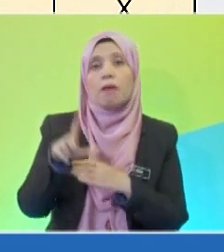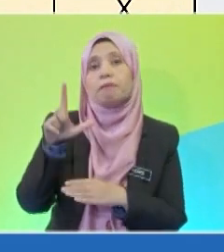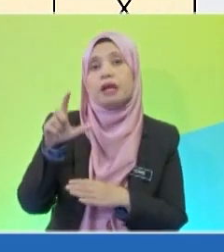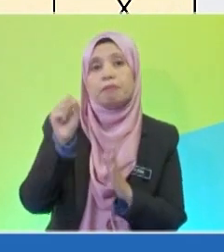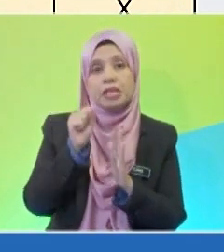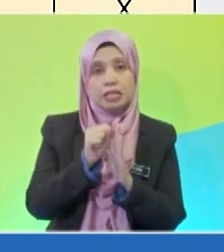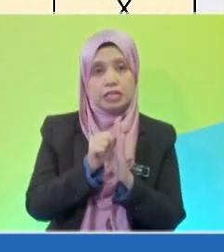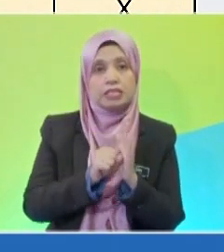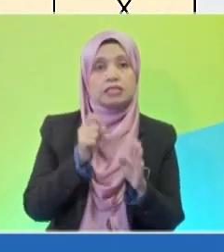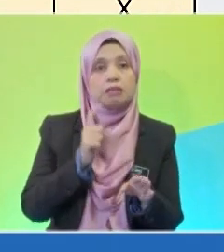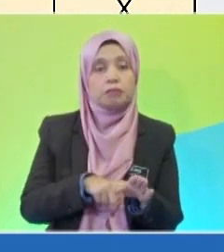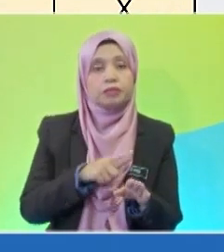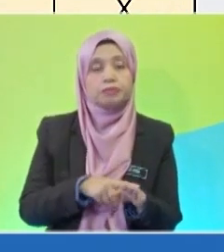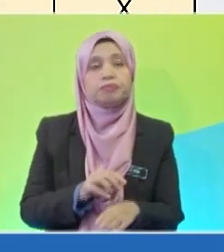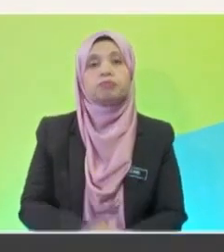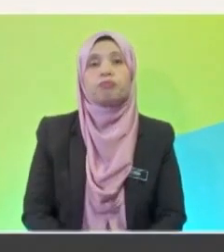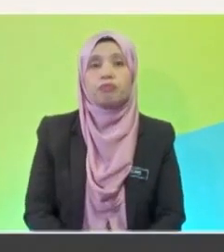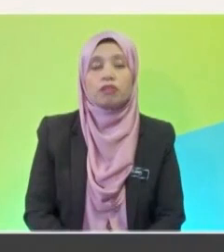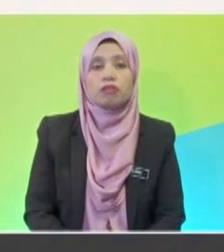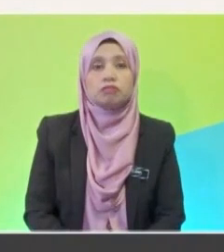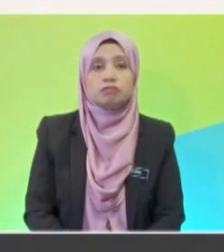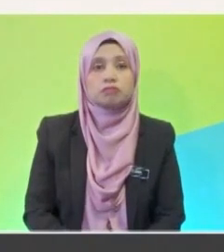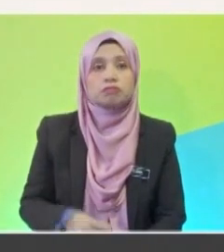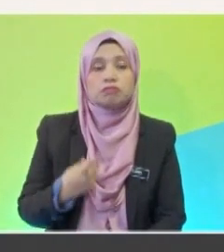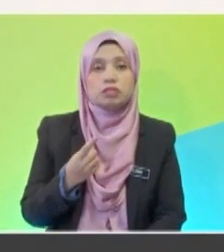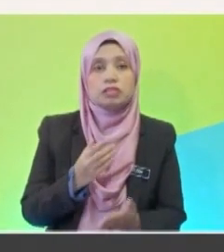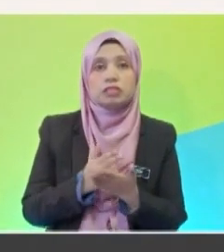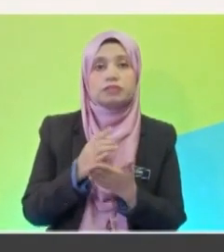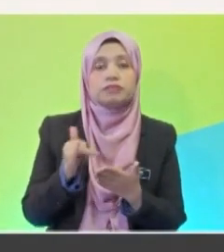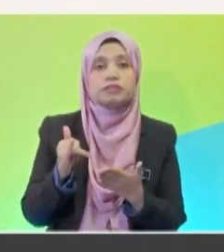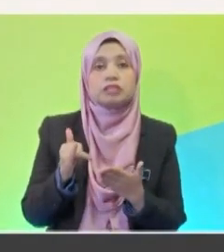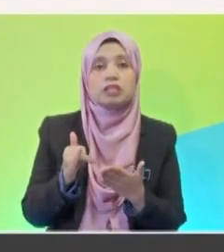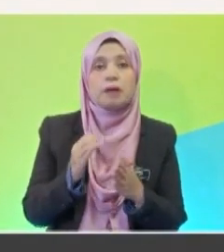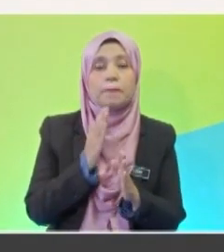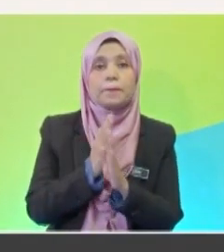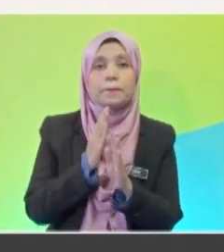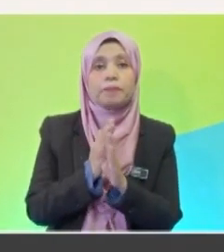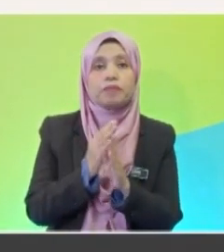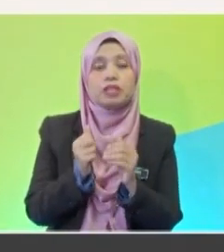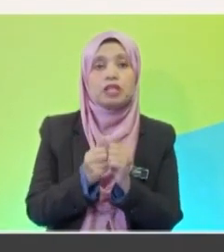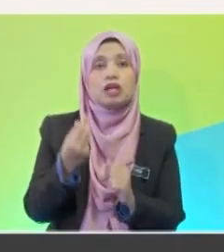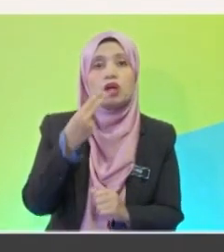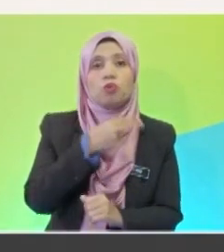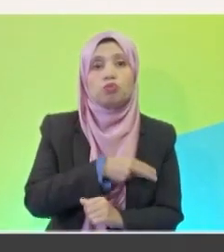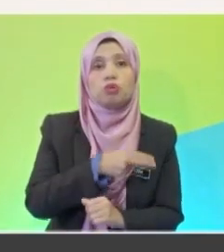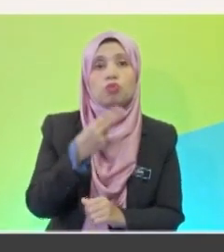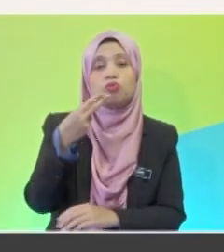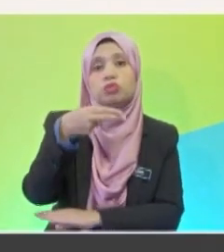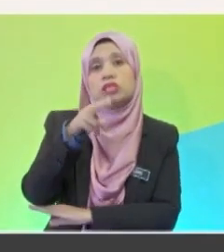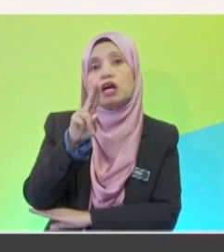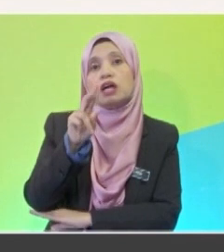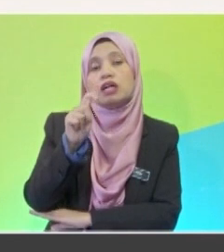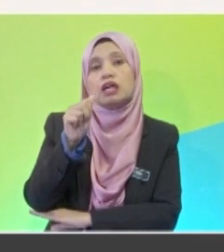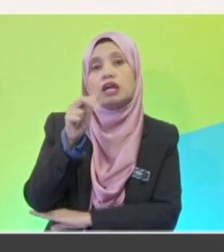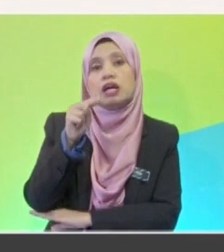awak buat pelarasan. Okey semua. Okey, seterusnya kita pergi lagi. Pelarasan seterusnya berkaitan dengan hutang lapuk dihapus kira. Hutang lapuk dihapus